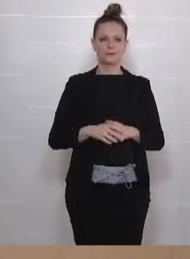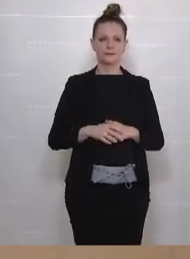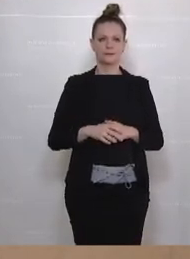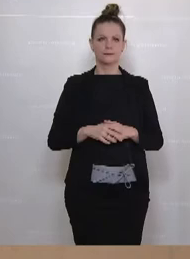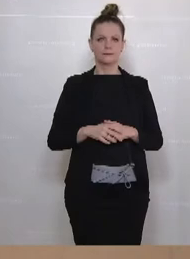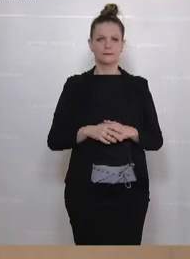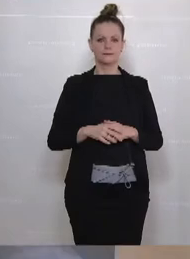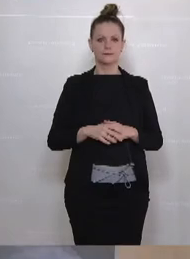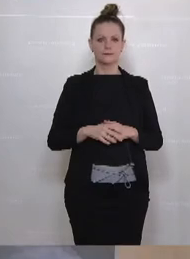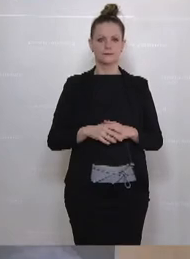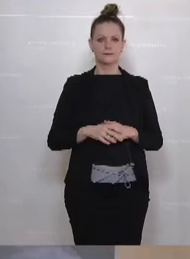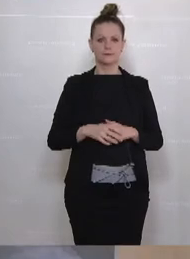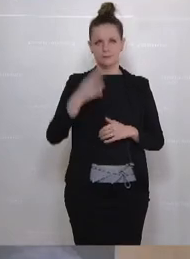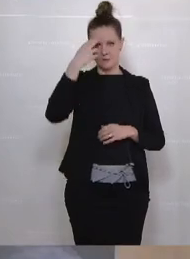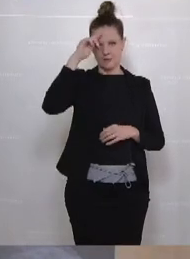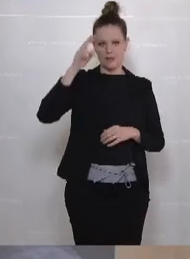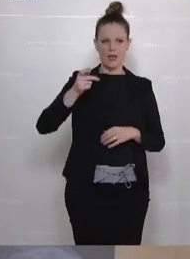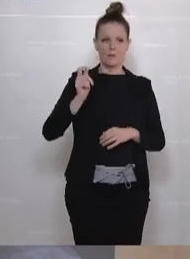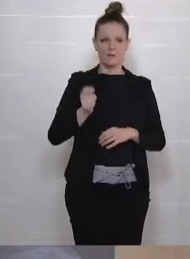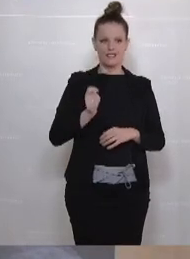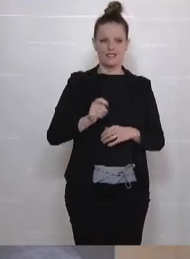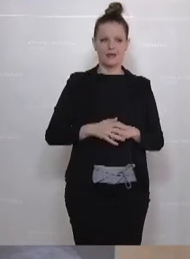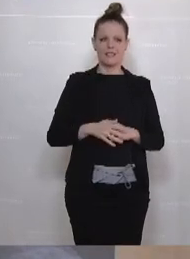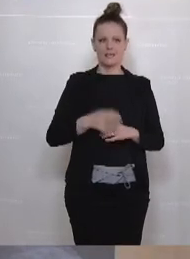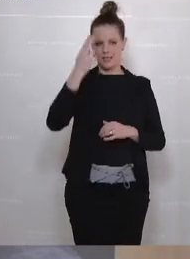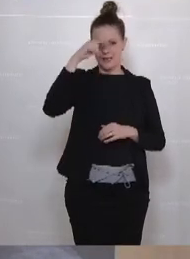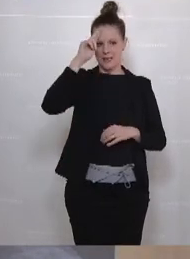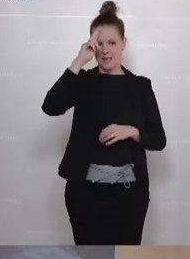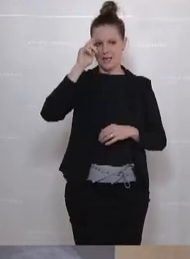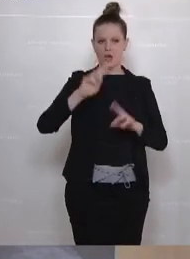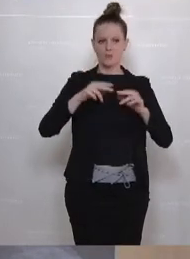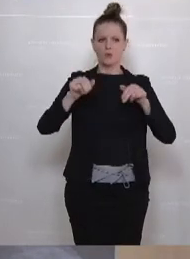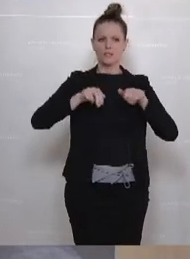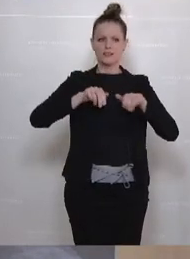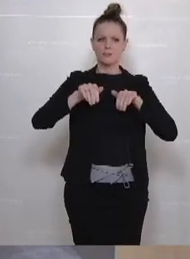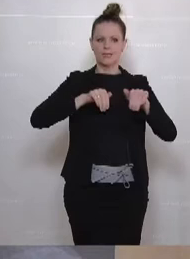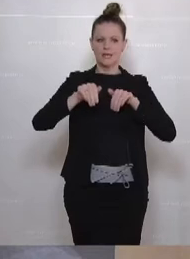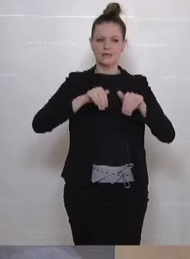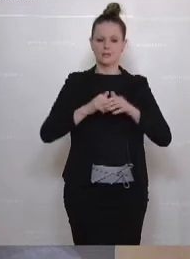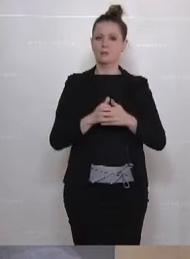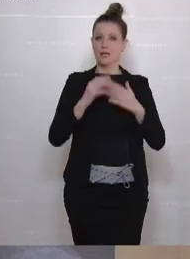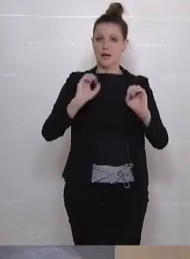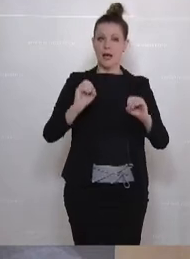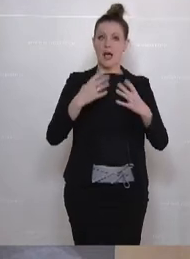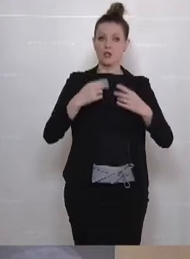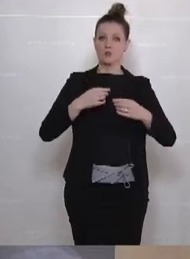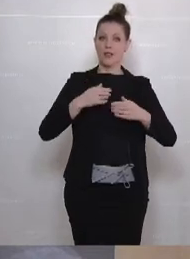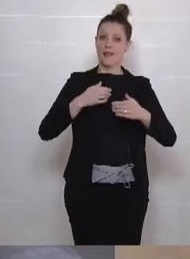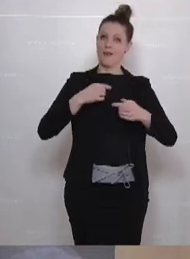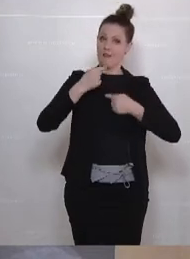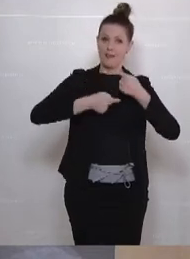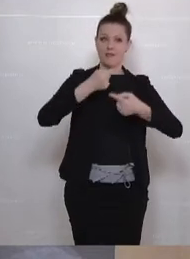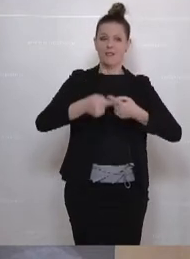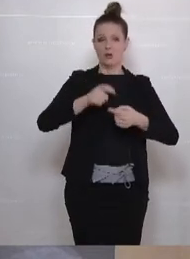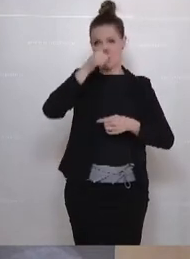Herr Präsident, Herr Bundesminister, die aktuellen Entwicklungen in der Türkei sind